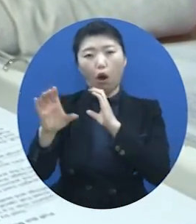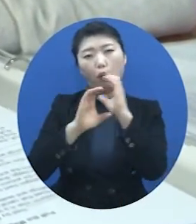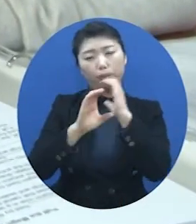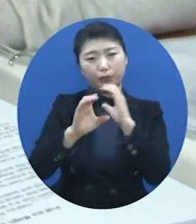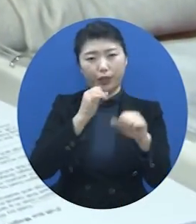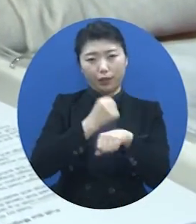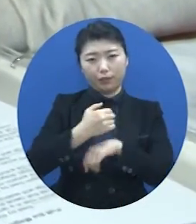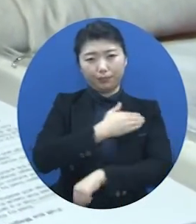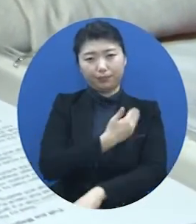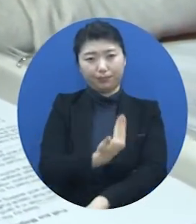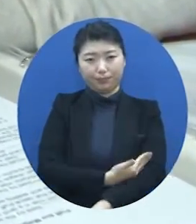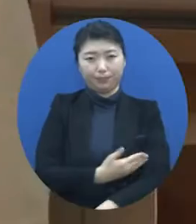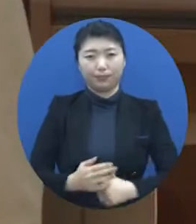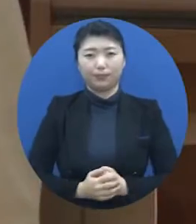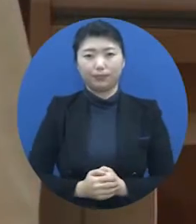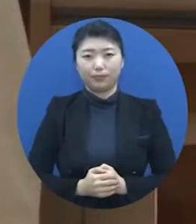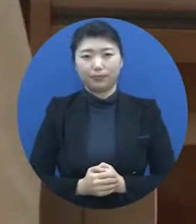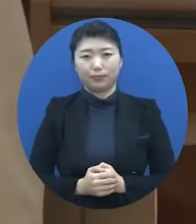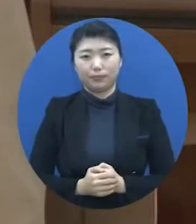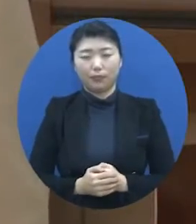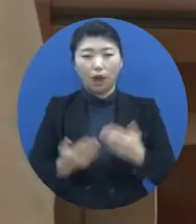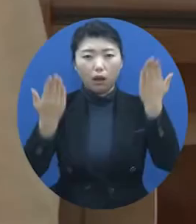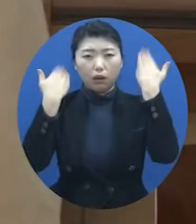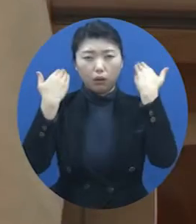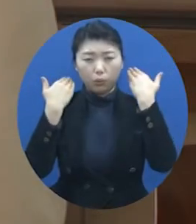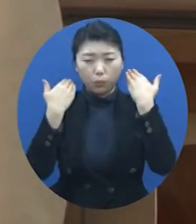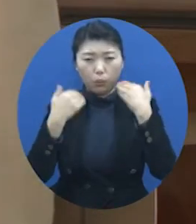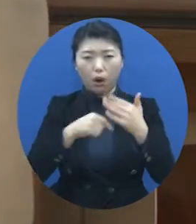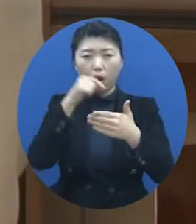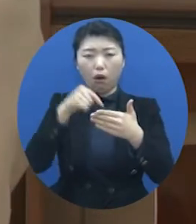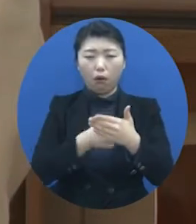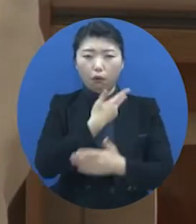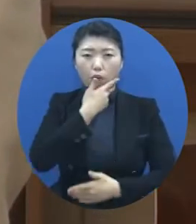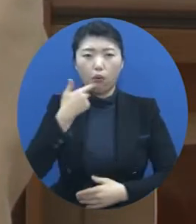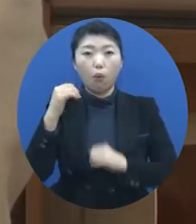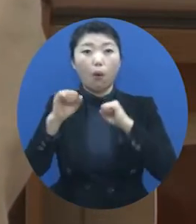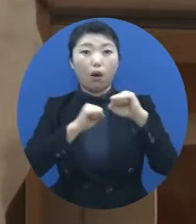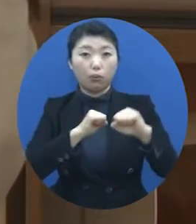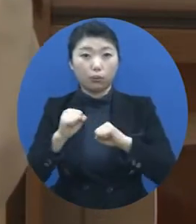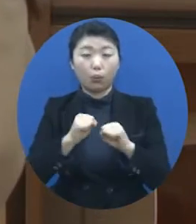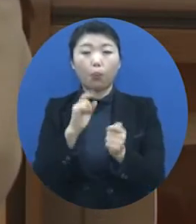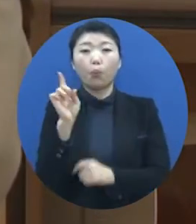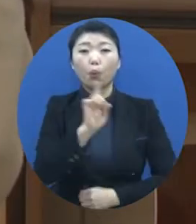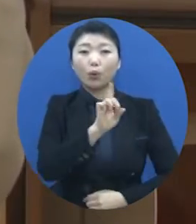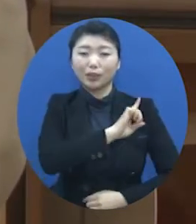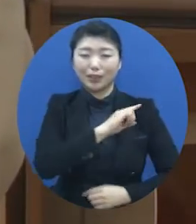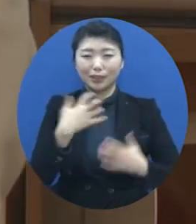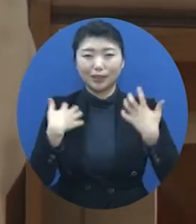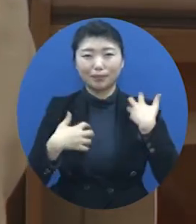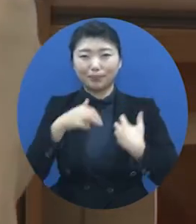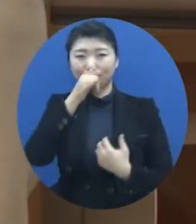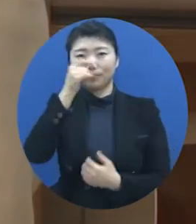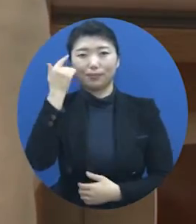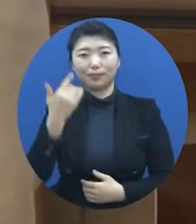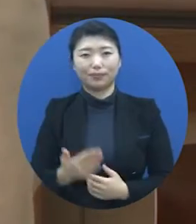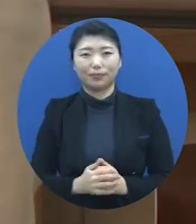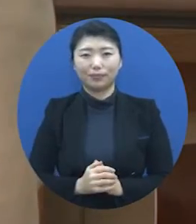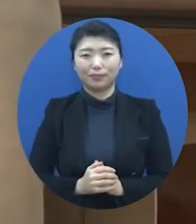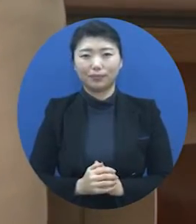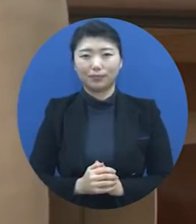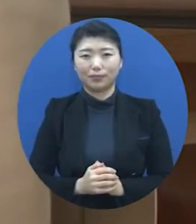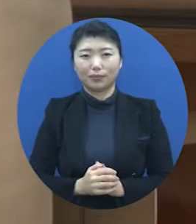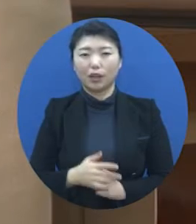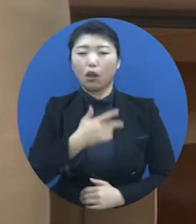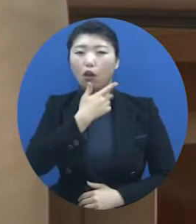커뮤니케이션 능력을 기릅니다. 네, 학교에서 정말 다양한 영어 활동을 해봤는데요. 어떤 활동이 가장 재밌었어요? 네,